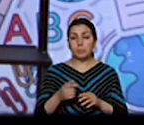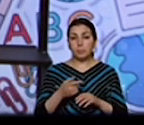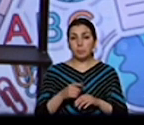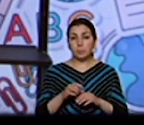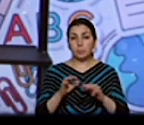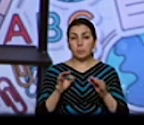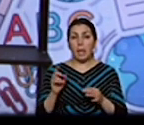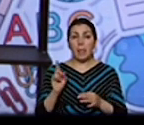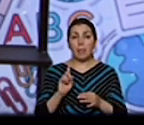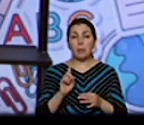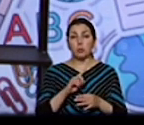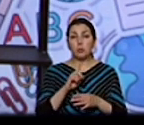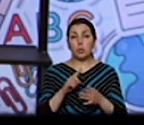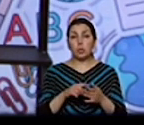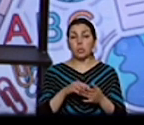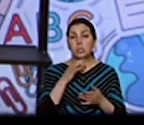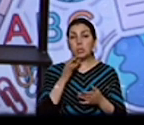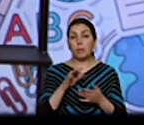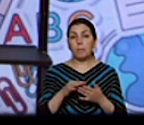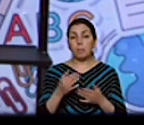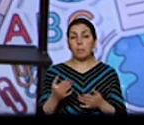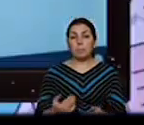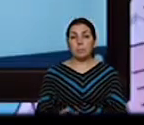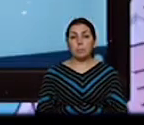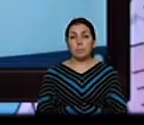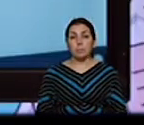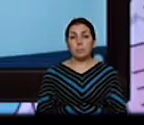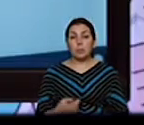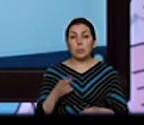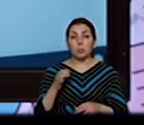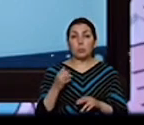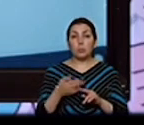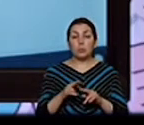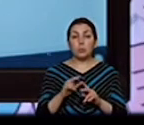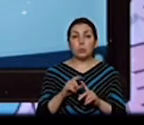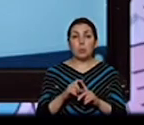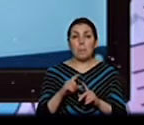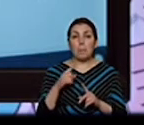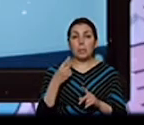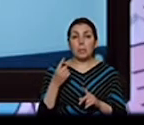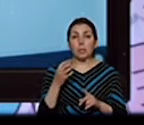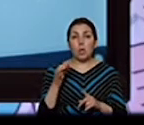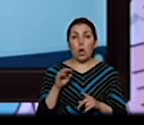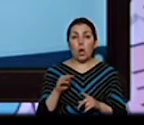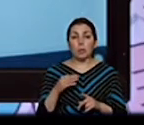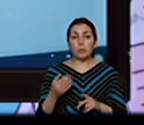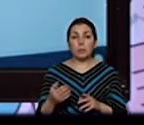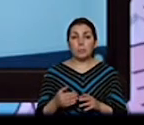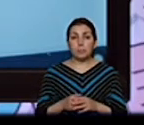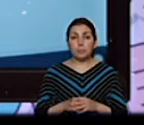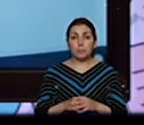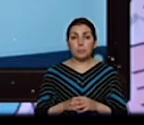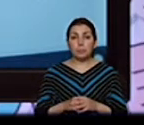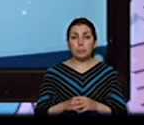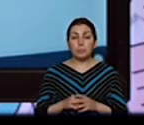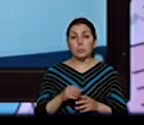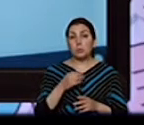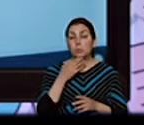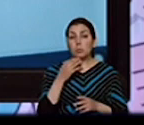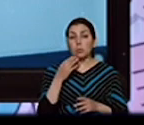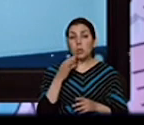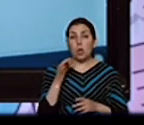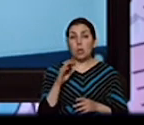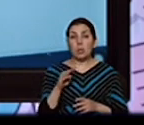Juda to'g'ri. Nima so'rog'iga javob bo'ladi? Bu so'zlar birlikdagi otlardir. Ana endi